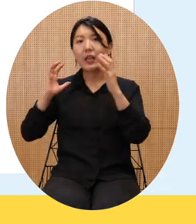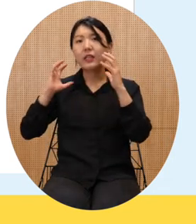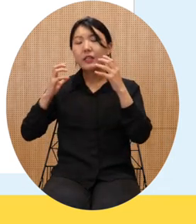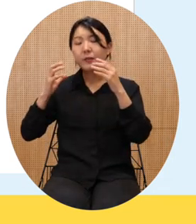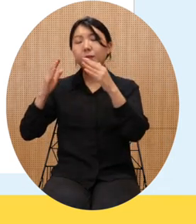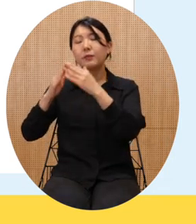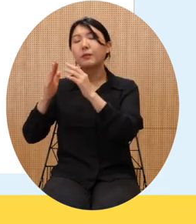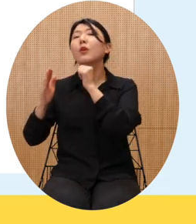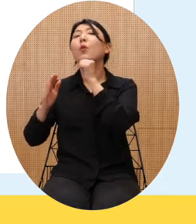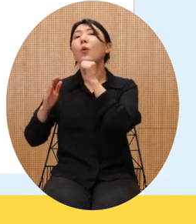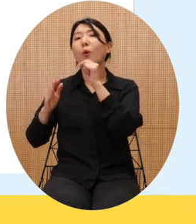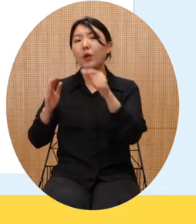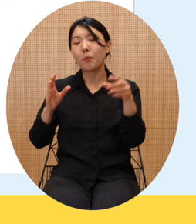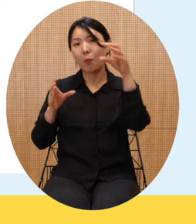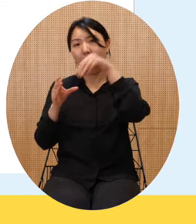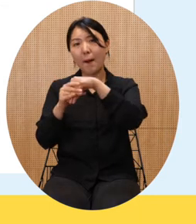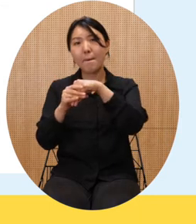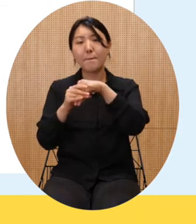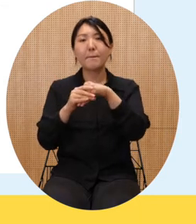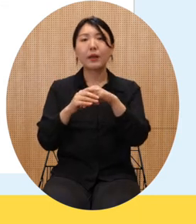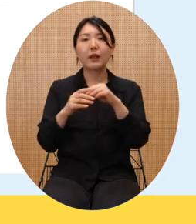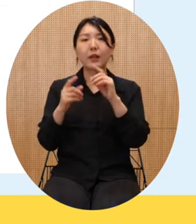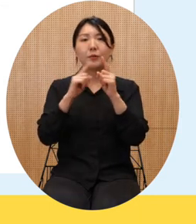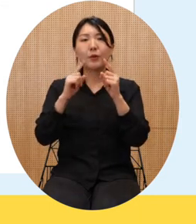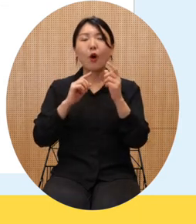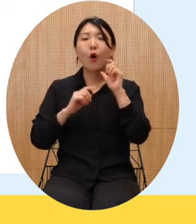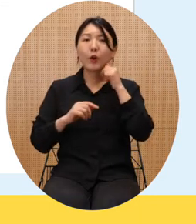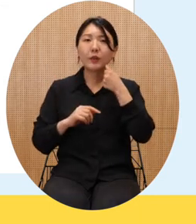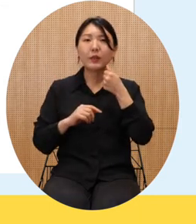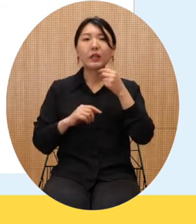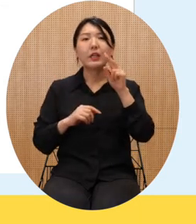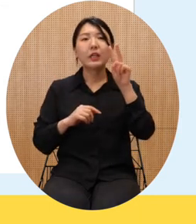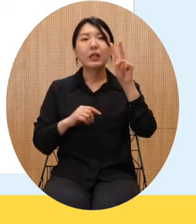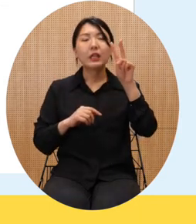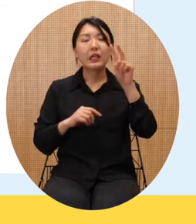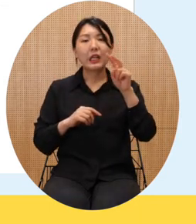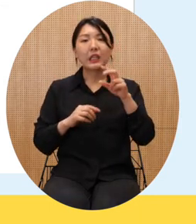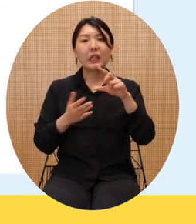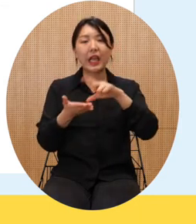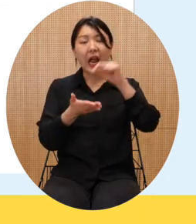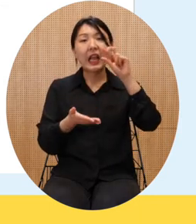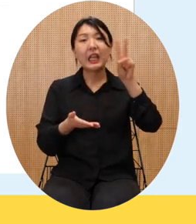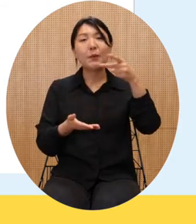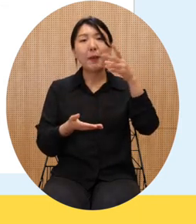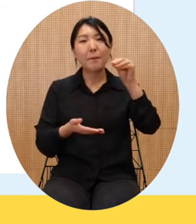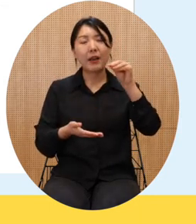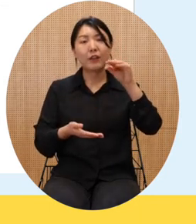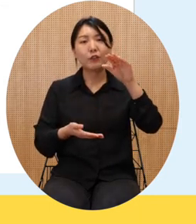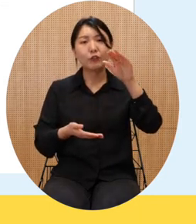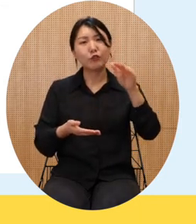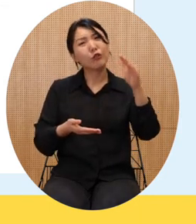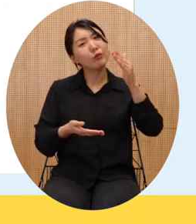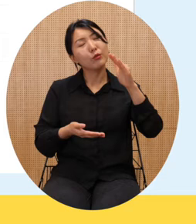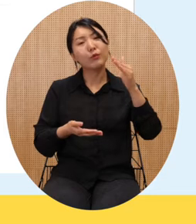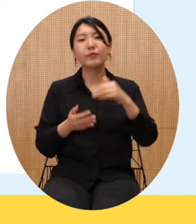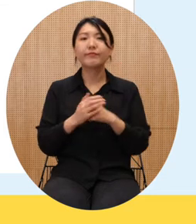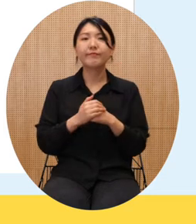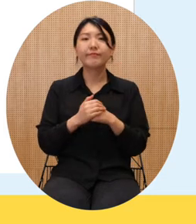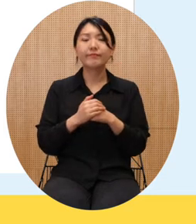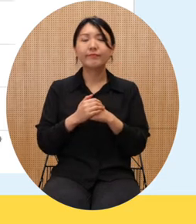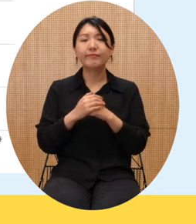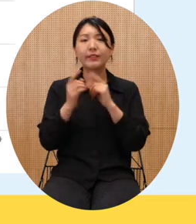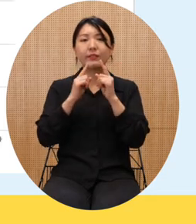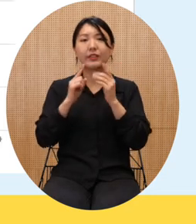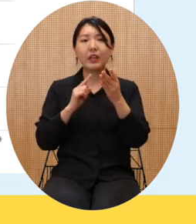낮다. 주거빈곤 아동 가구는 이렇고, 그러니까 이렇게 얘기하면 어려우니까요. 한 200만 원 전후다 이렇게